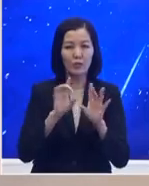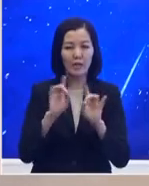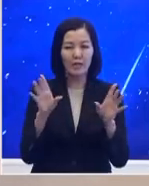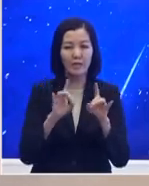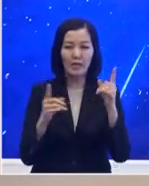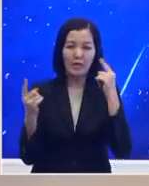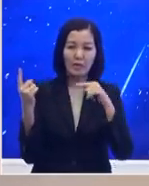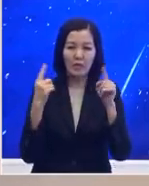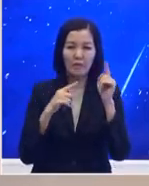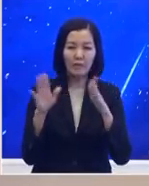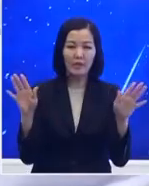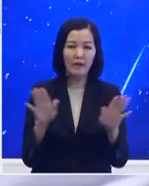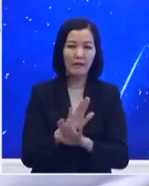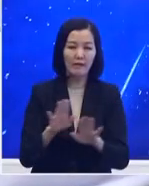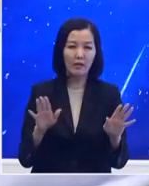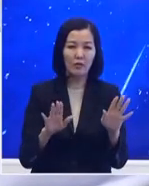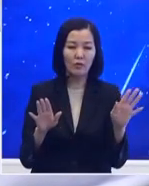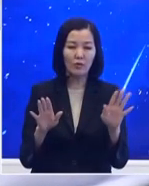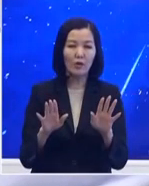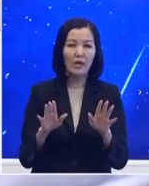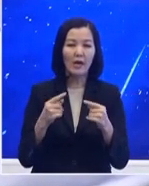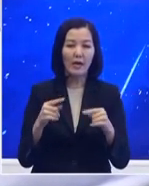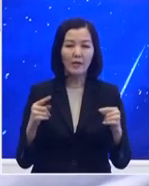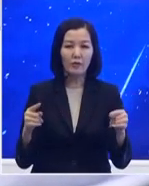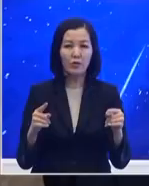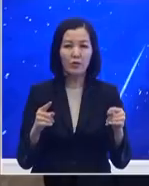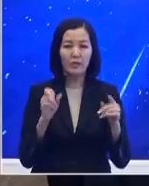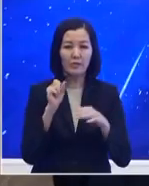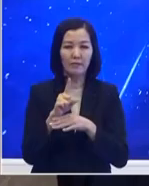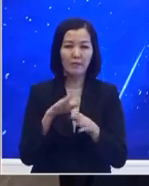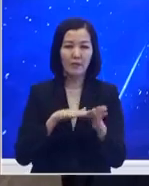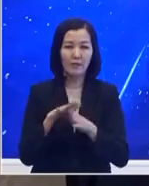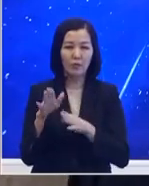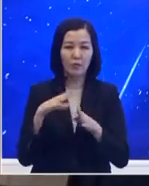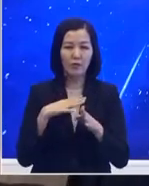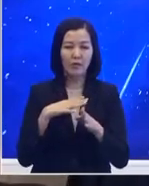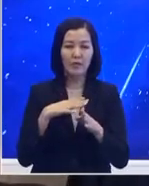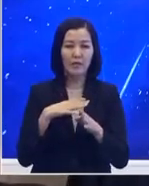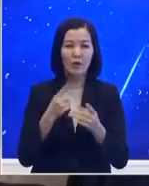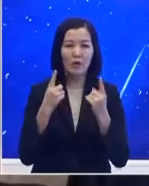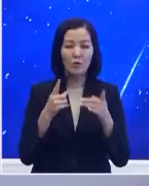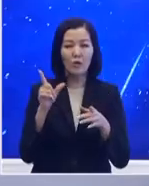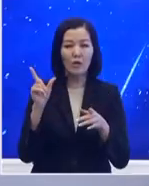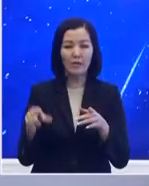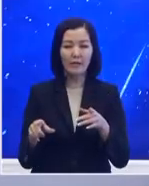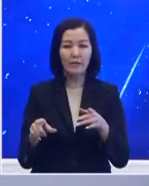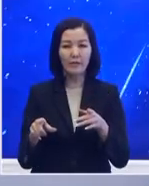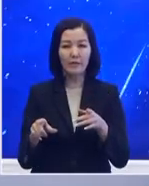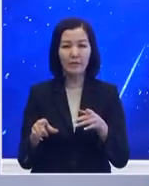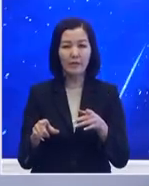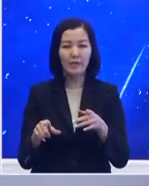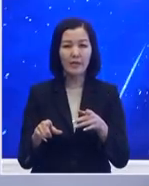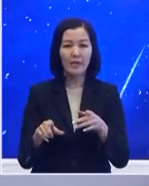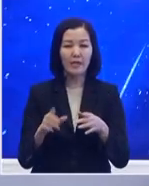оқу, ән айту, шығармаларға арналған иллюстрация кезеңдері бойынша бақ сынасты. Сондай-ақ ғұламаның композиторлық туындылары да қалыс